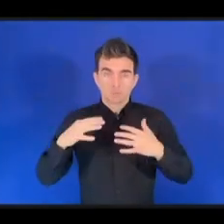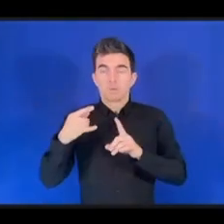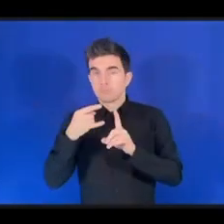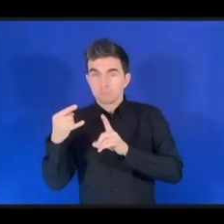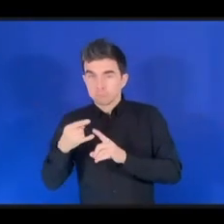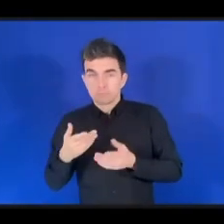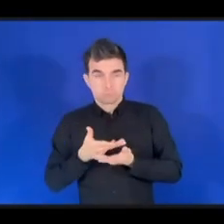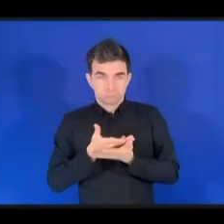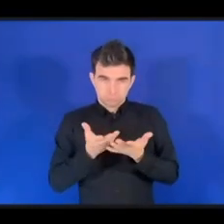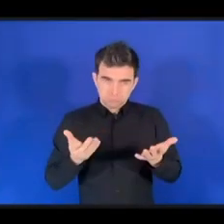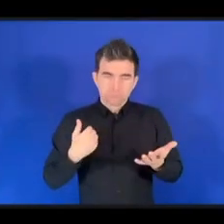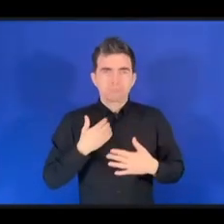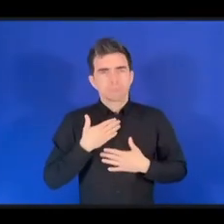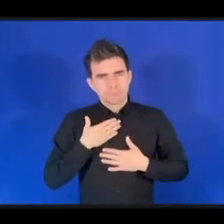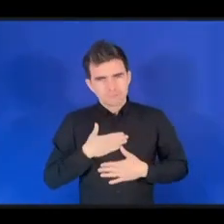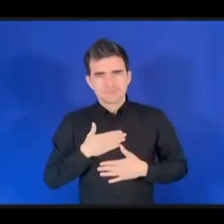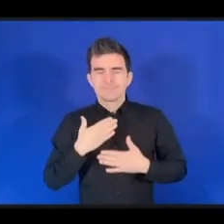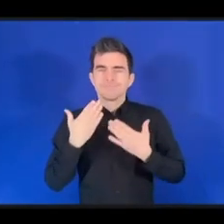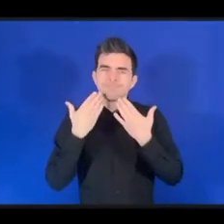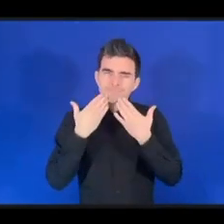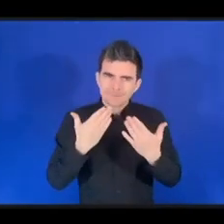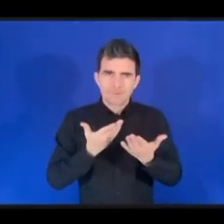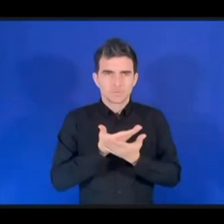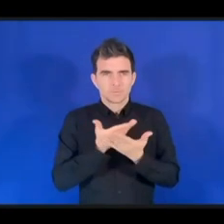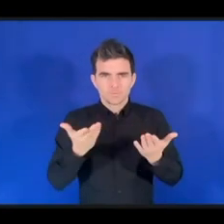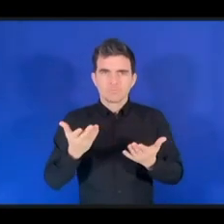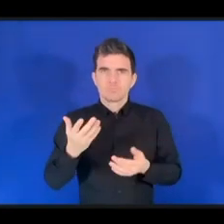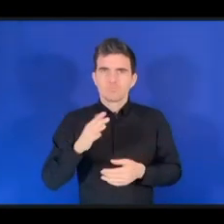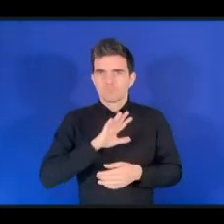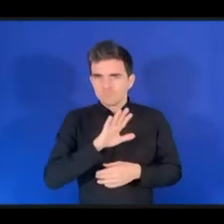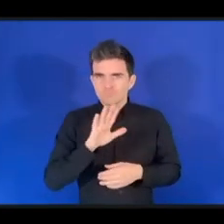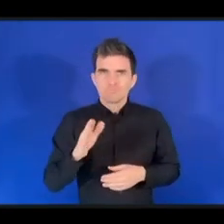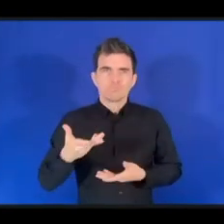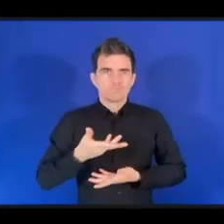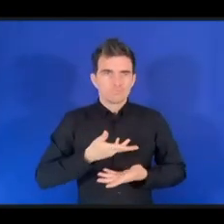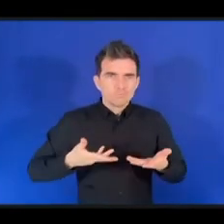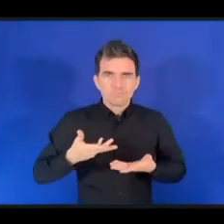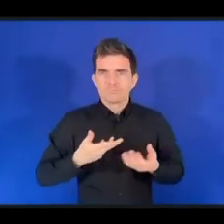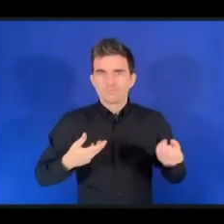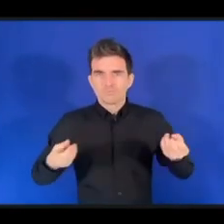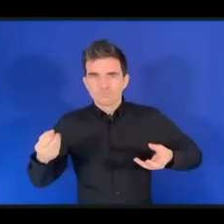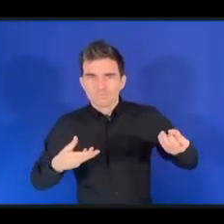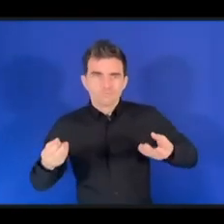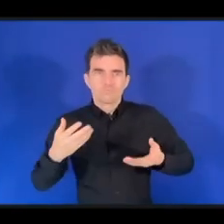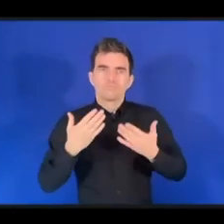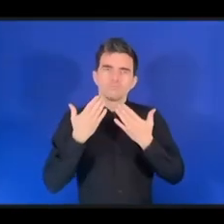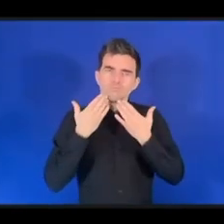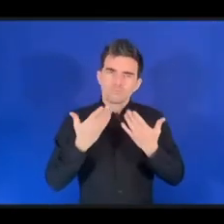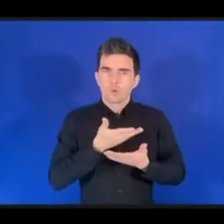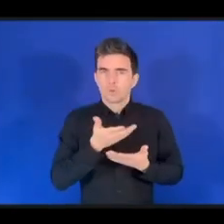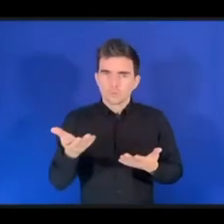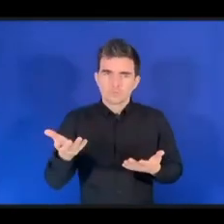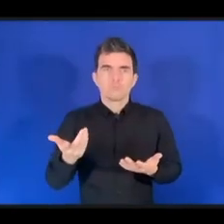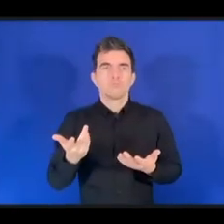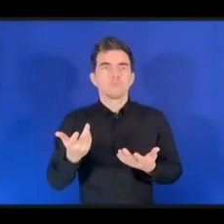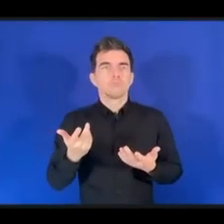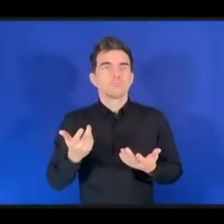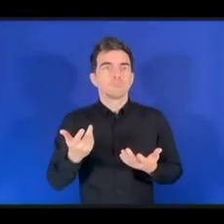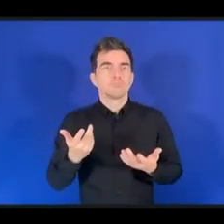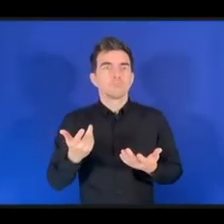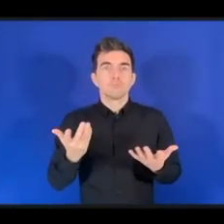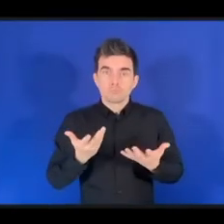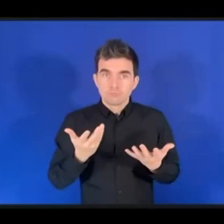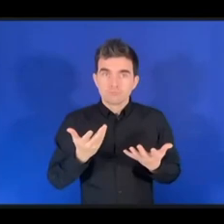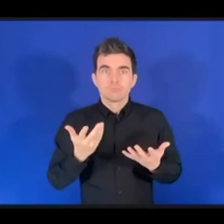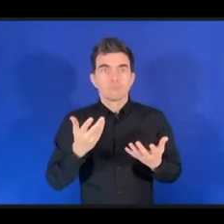auxquels vous avez contribué merci beaucoup aussi d'être des ambassadeurs de Kyoto dans le monde entier je désire